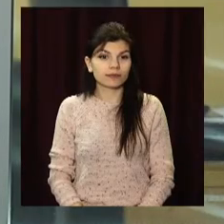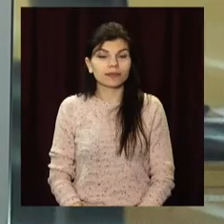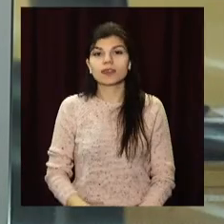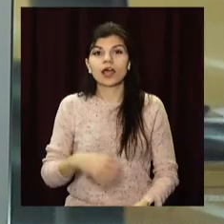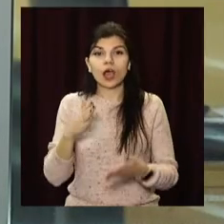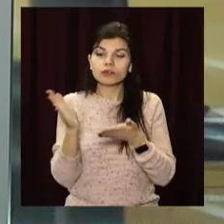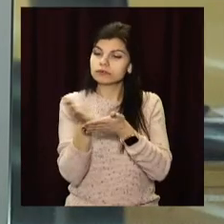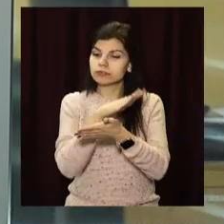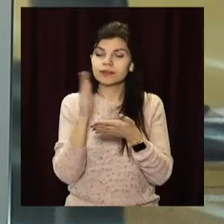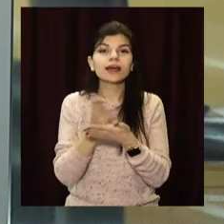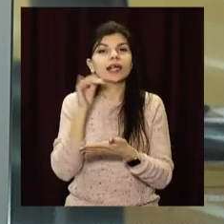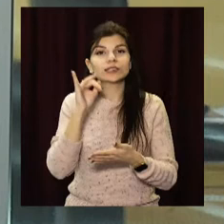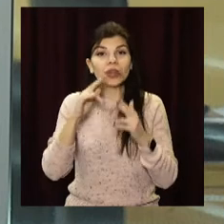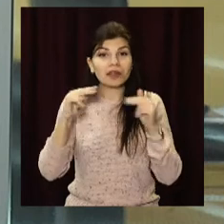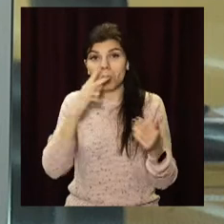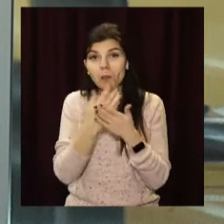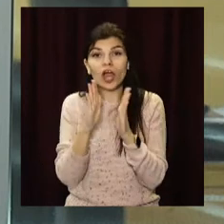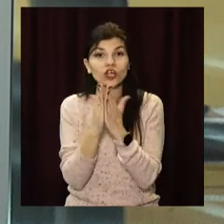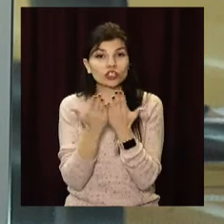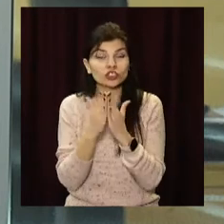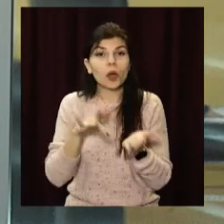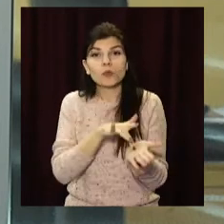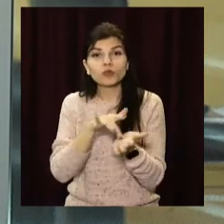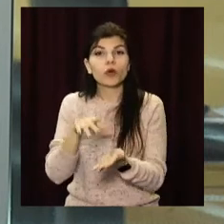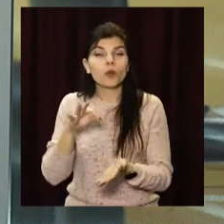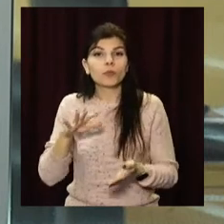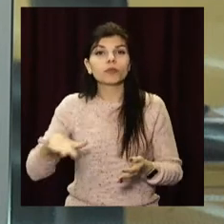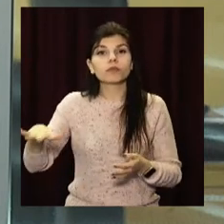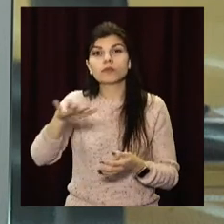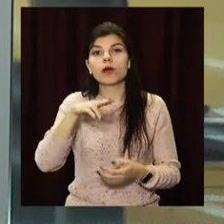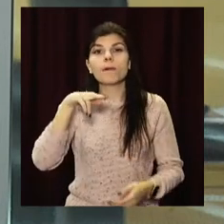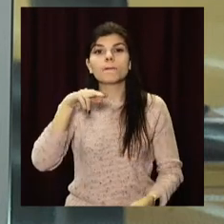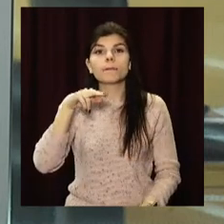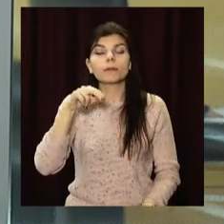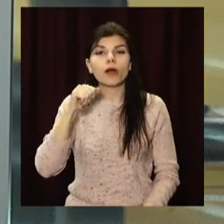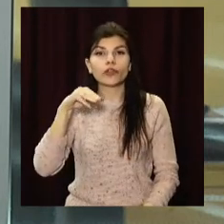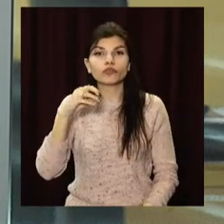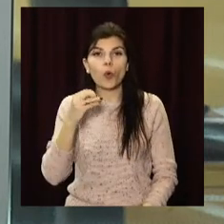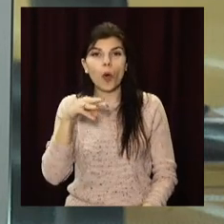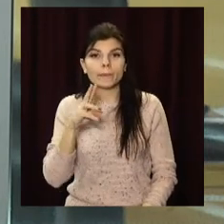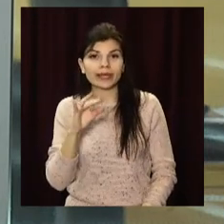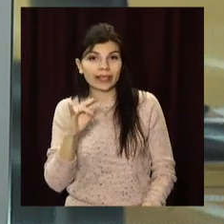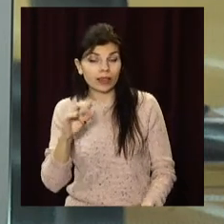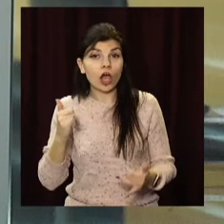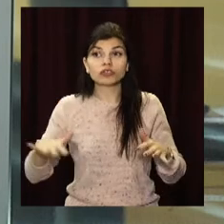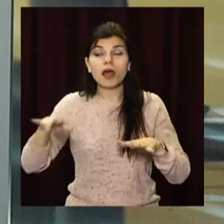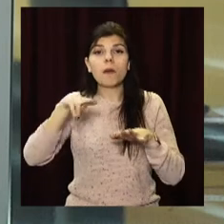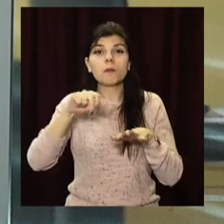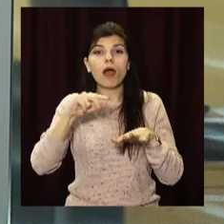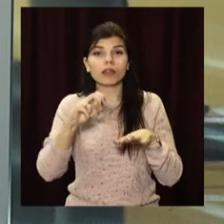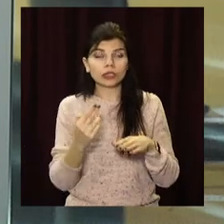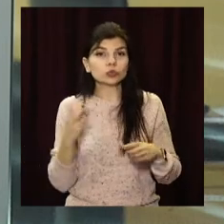Сторінки історії. У Дніпрі презентували книжку «Путівник» по колишньому палацу Потьомкіна, нині відомому як «Палац студентів». У